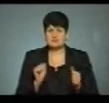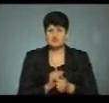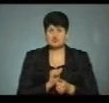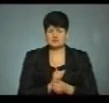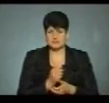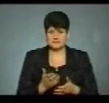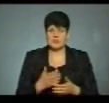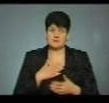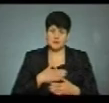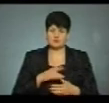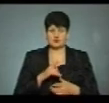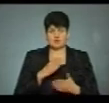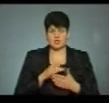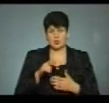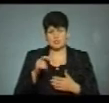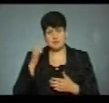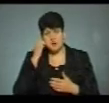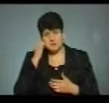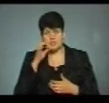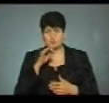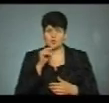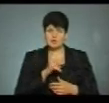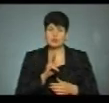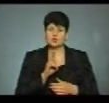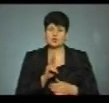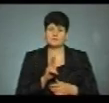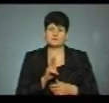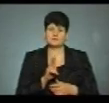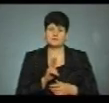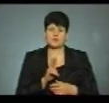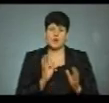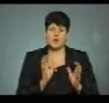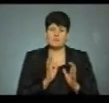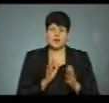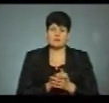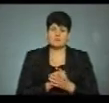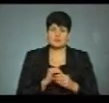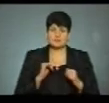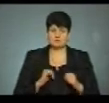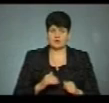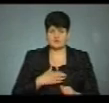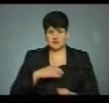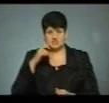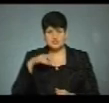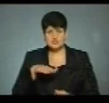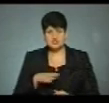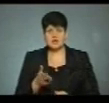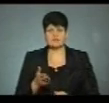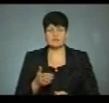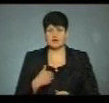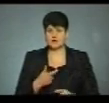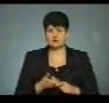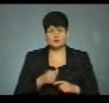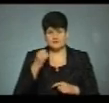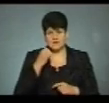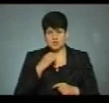Дуже приємно, що є люди, які пам'ятають про тих, хто оберігає мир та спокій в нашій державі. Я дуже